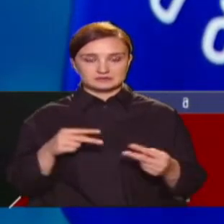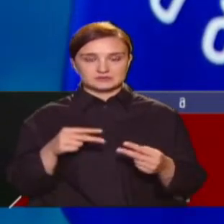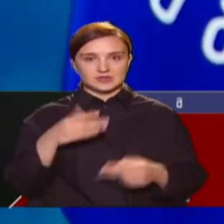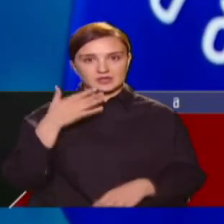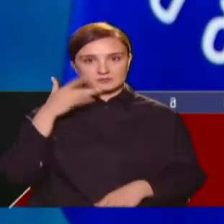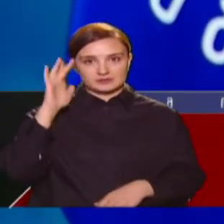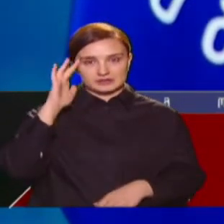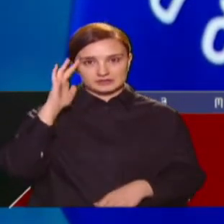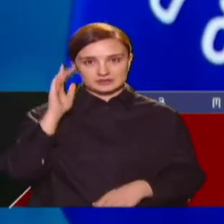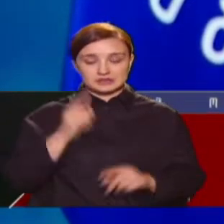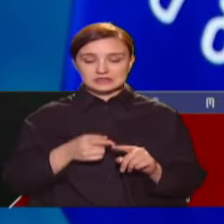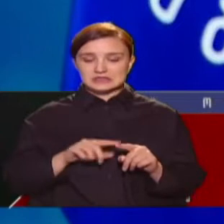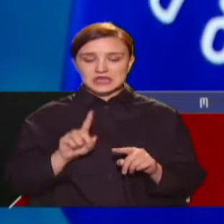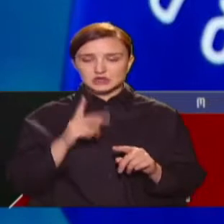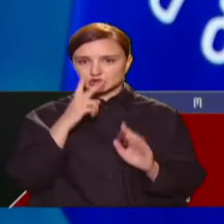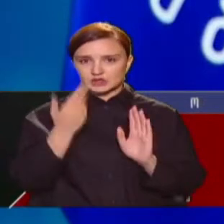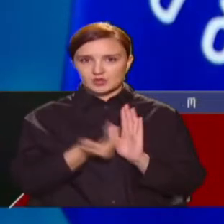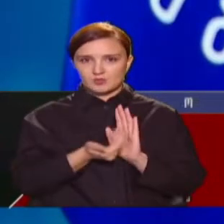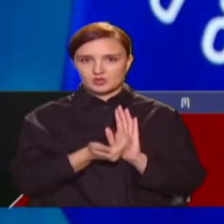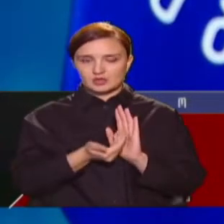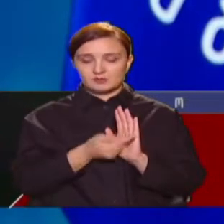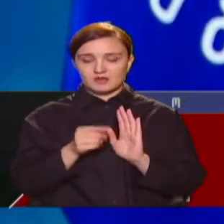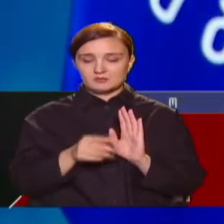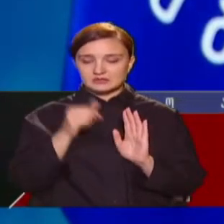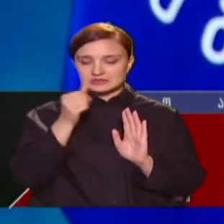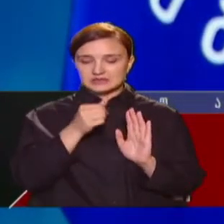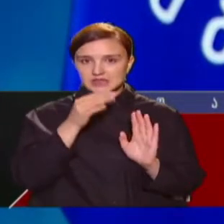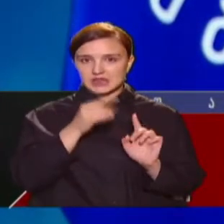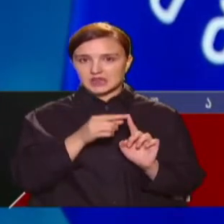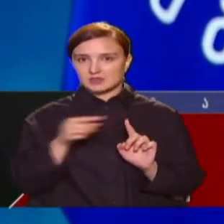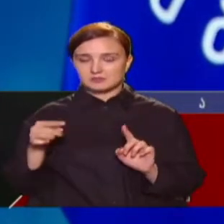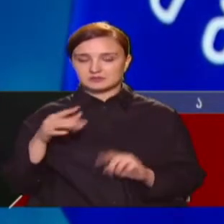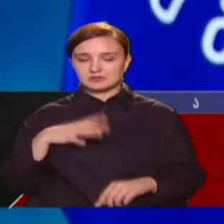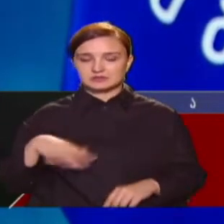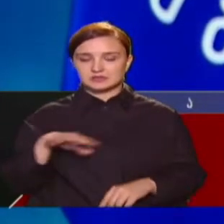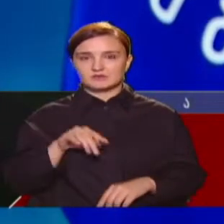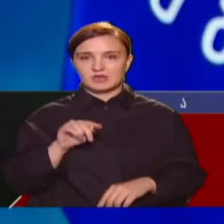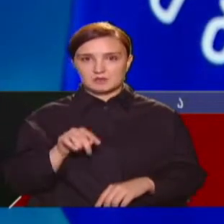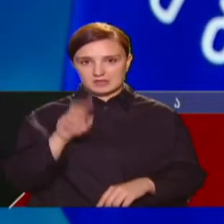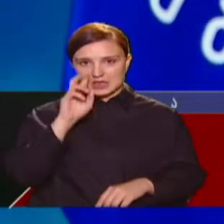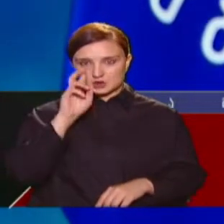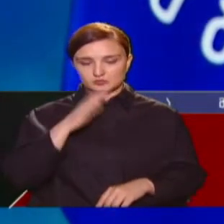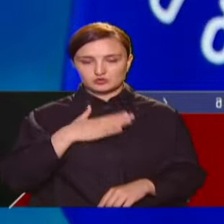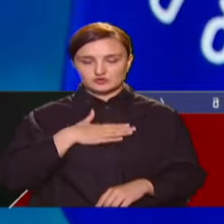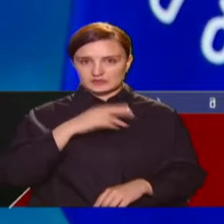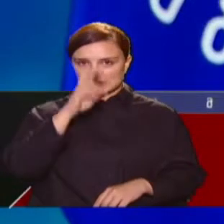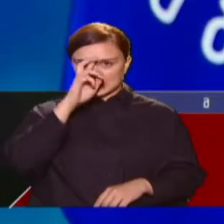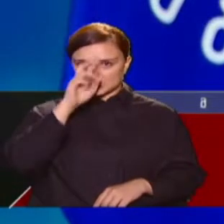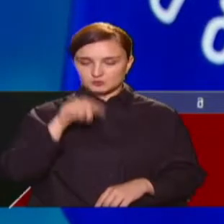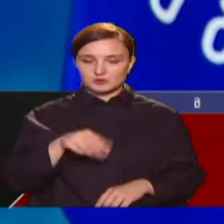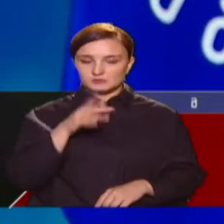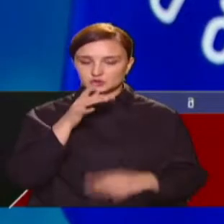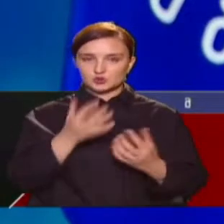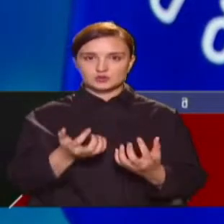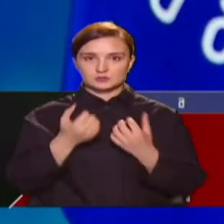შეერთებულ შტატებთან. ეს რაში გამოიხატებოდა? რომ ამ წლების განმავლობაში საქართველომ სწორედ ამ ხელისუფლების, ჩვენი ხელისუფლების პირობებში